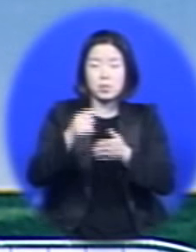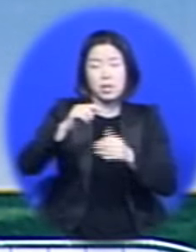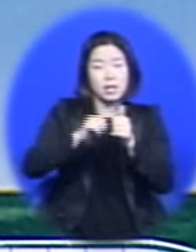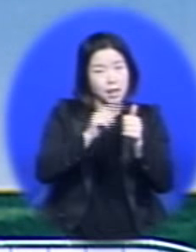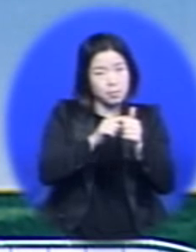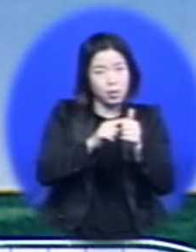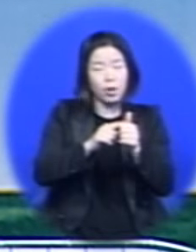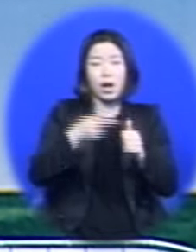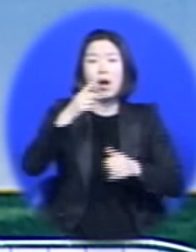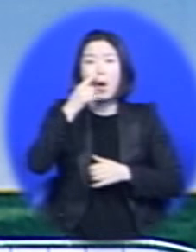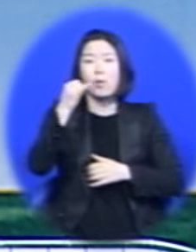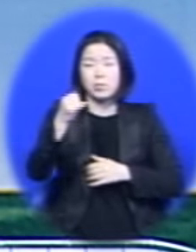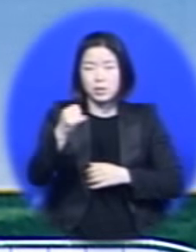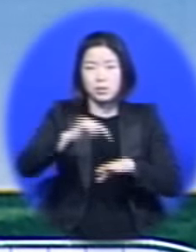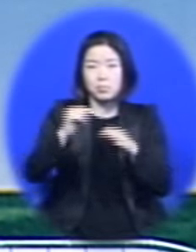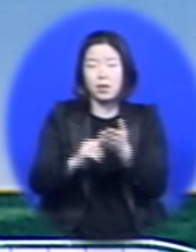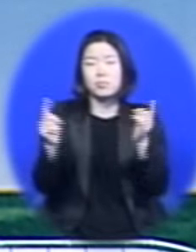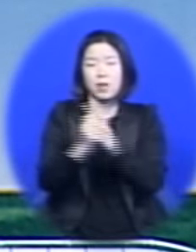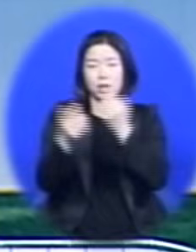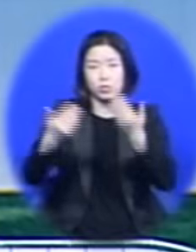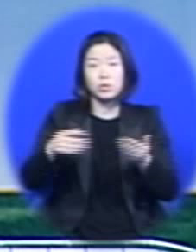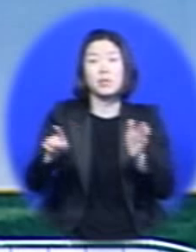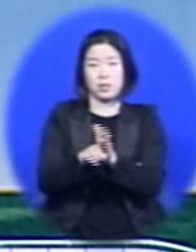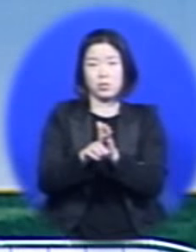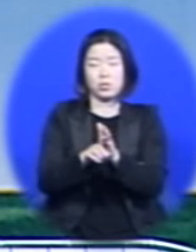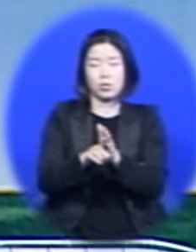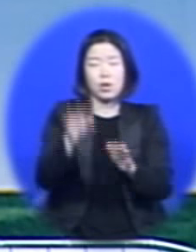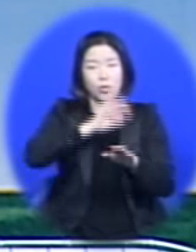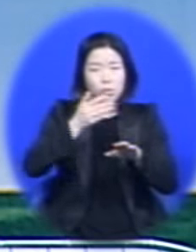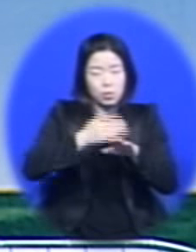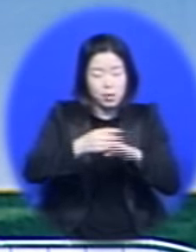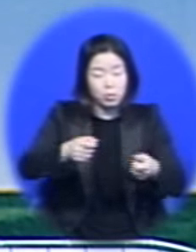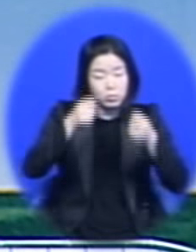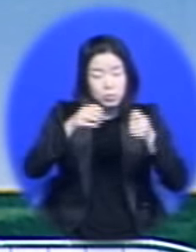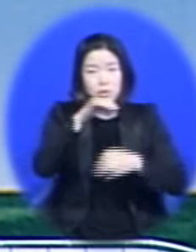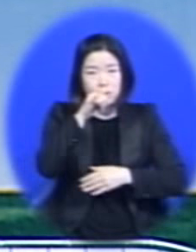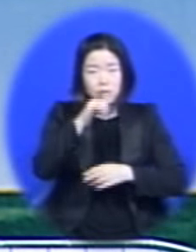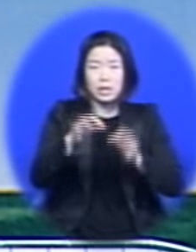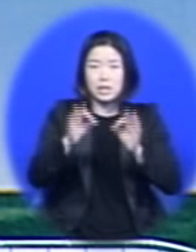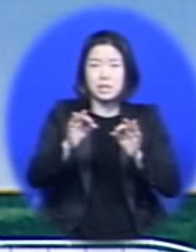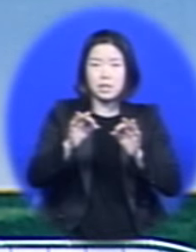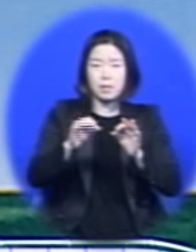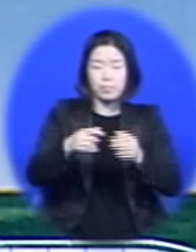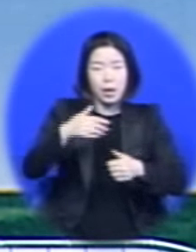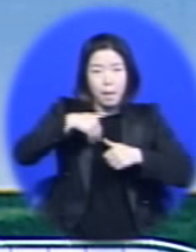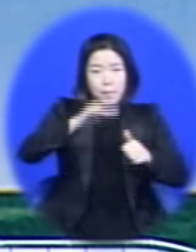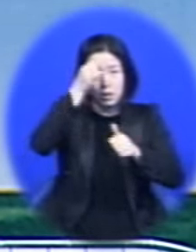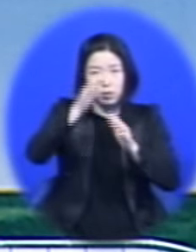거라고 그렇게 믿었습니다. 훈련을 받고 수료를 했습니다. 이제 파송 예배를 드릴 때가